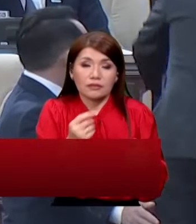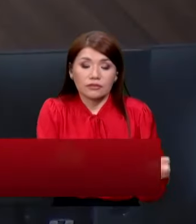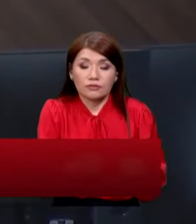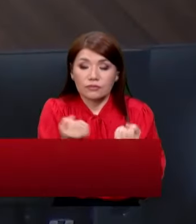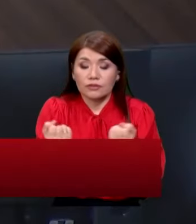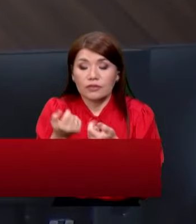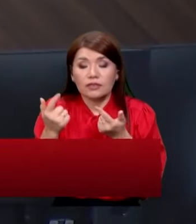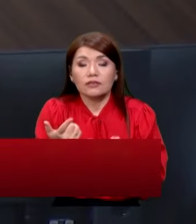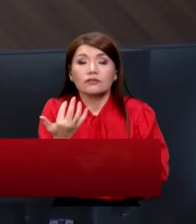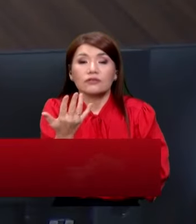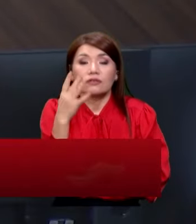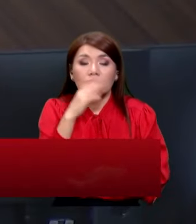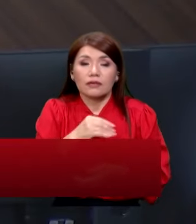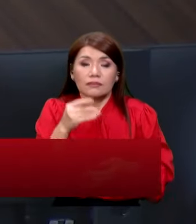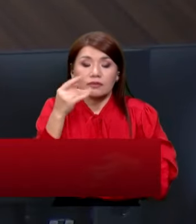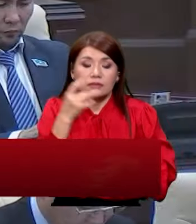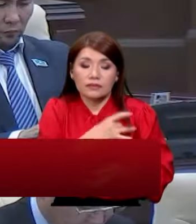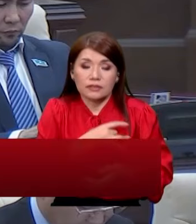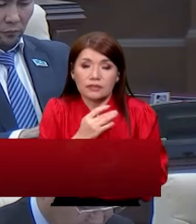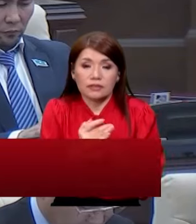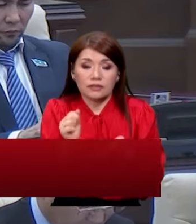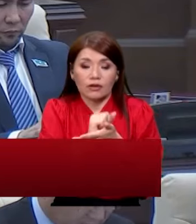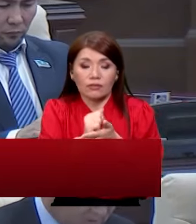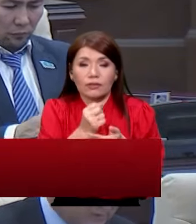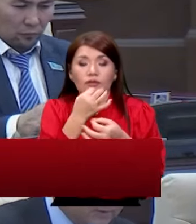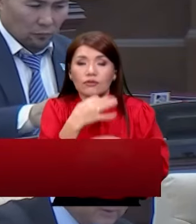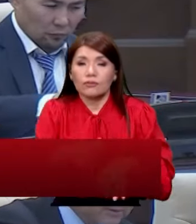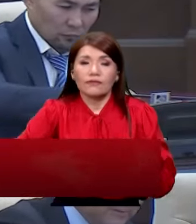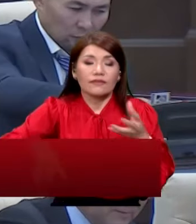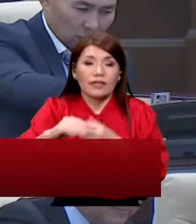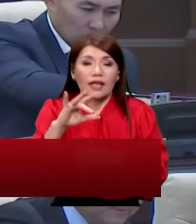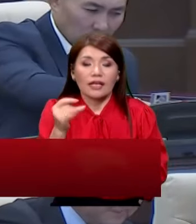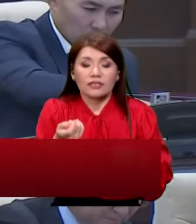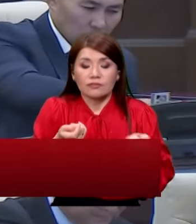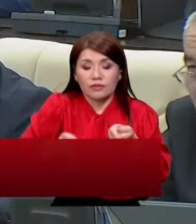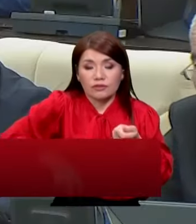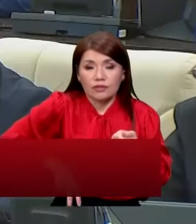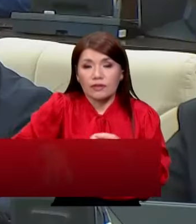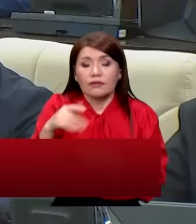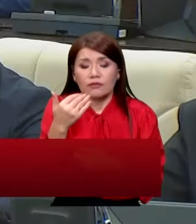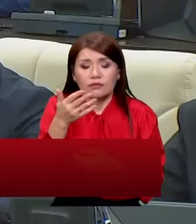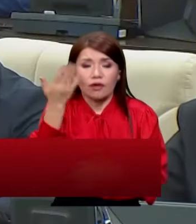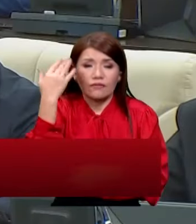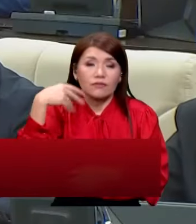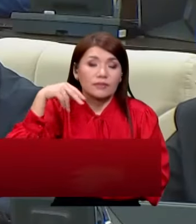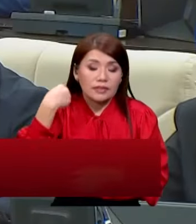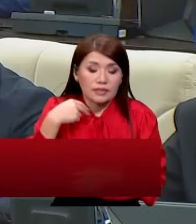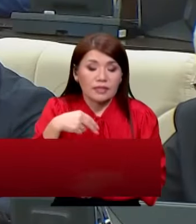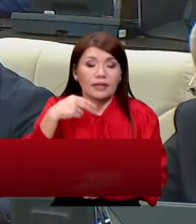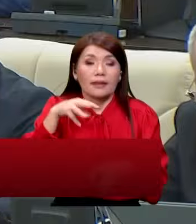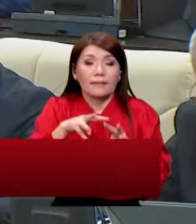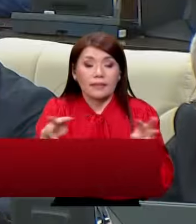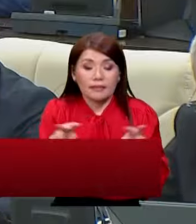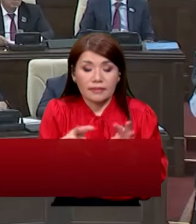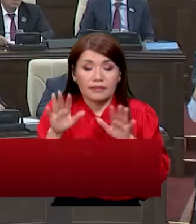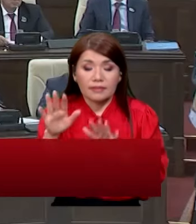деген сауал алаңдатқан. Олар бұл құжаттарға қол жетімділігі болған барлық экс-шенеуніктерді мейлі ол бұрынғы президент не